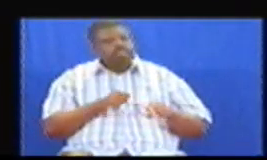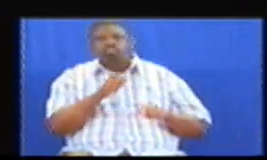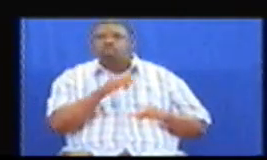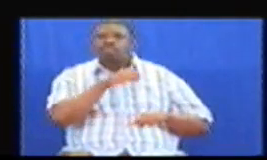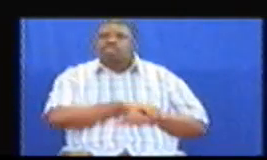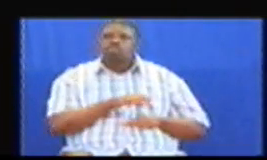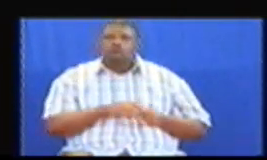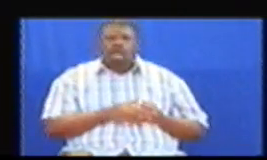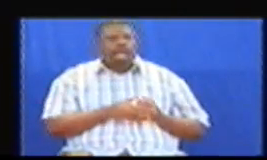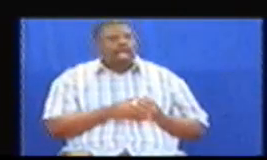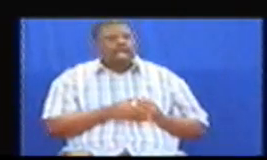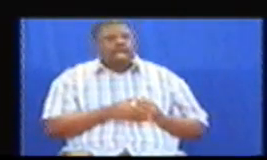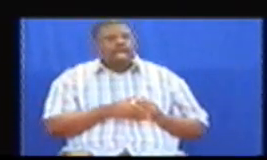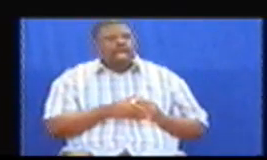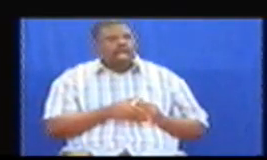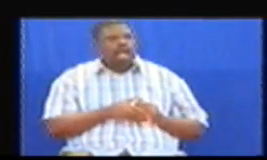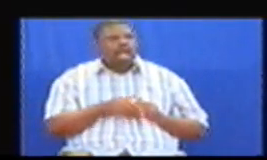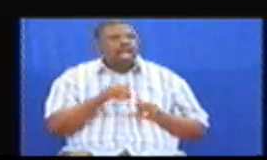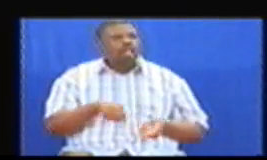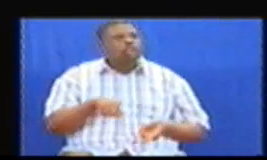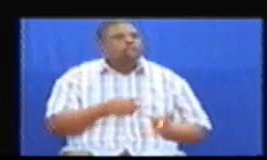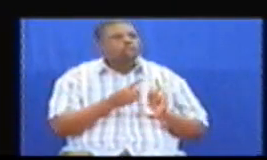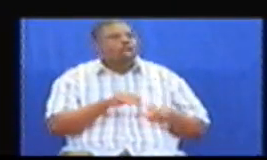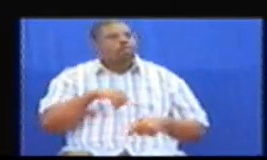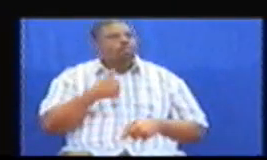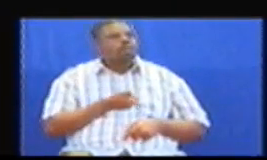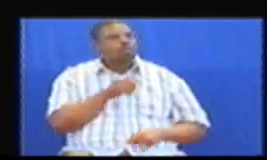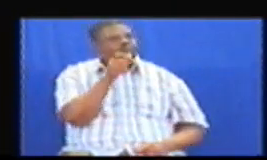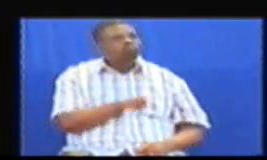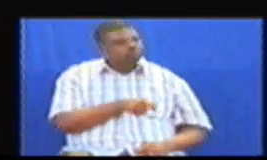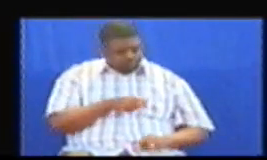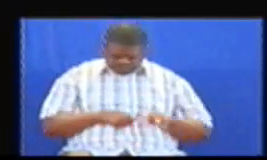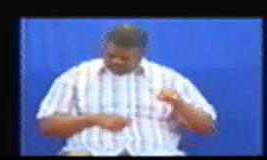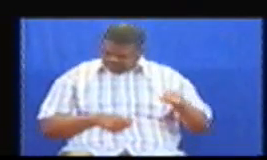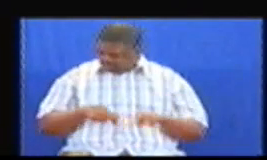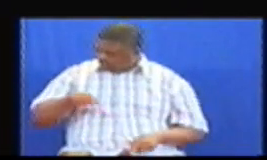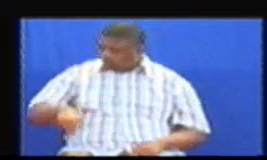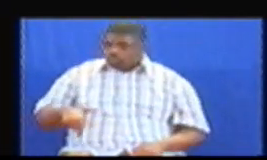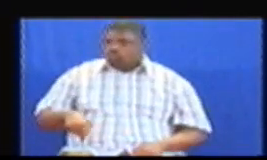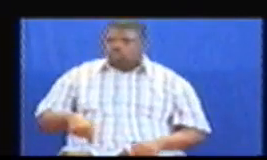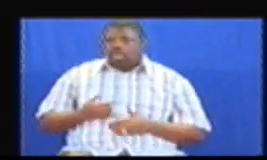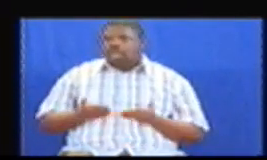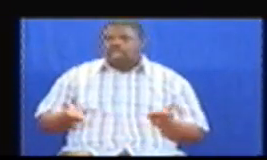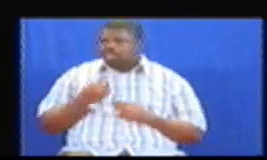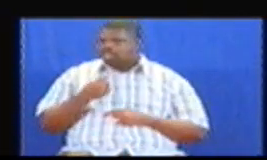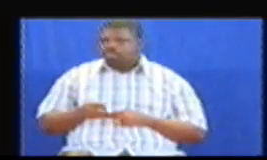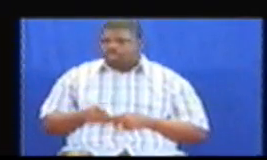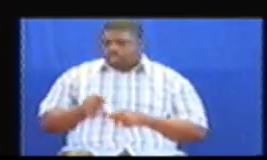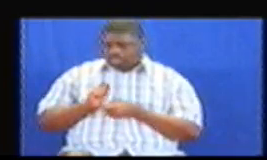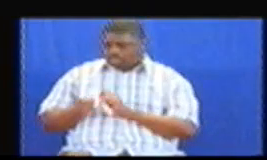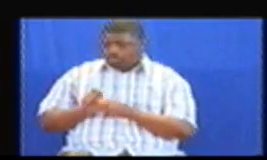ugoni. Lakini kwa sababu ni komito, hakimu wa chini hana mamlaka yoyote ya kusema kwamba hii kitu imekosea ama irekebishwe ama